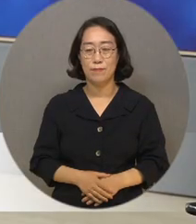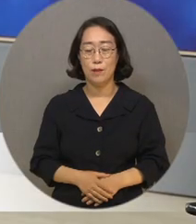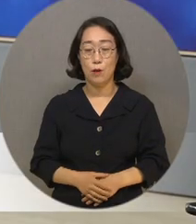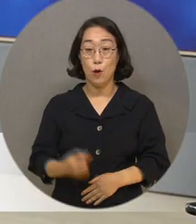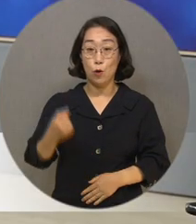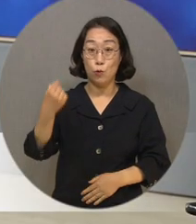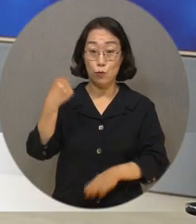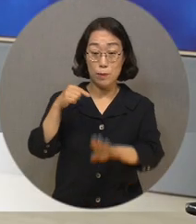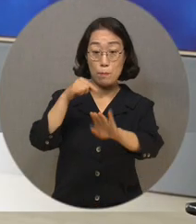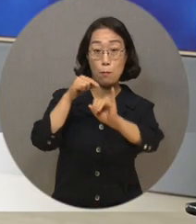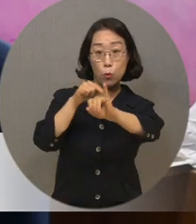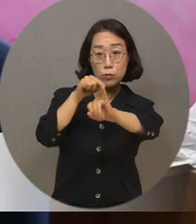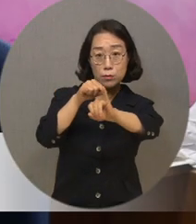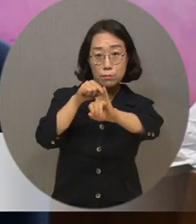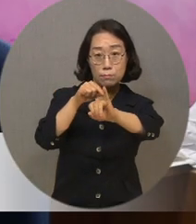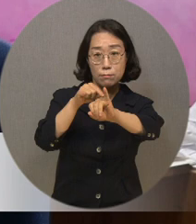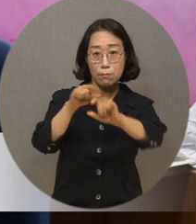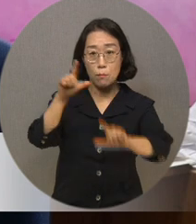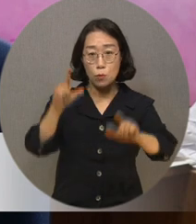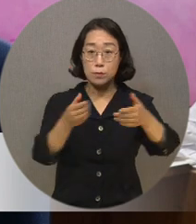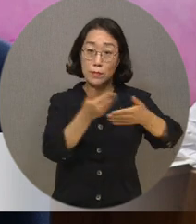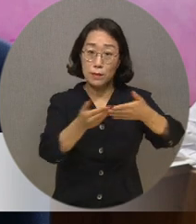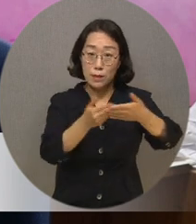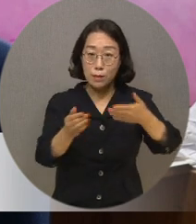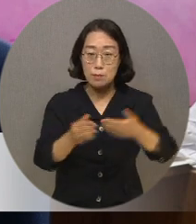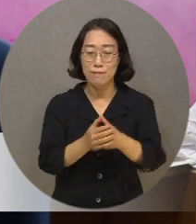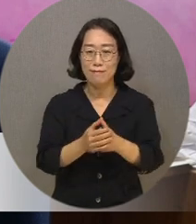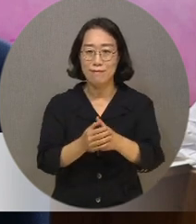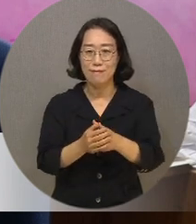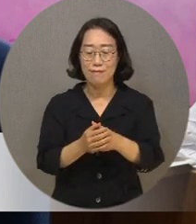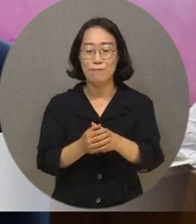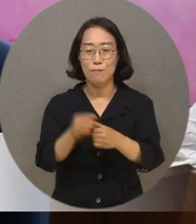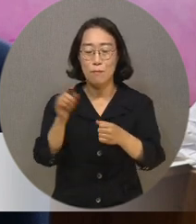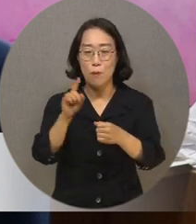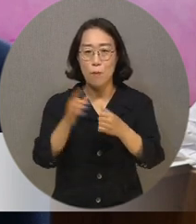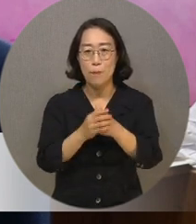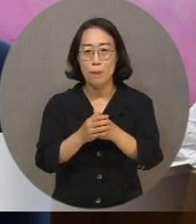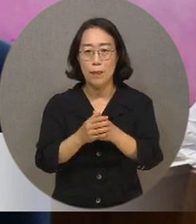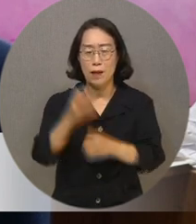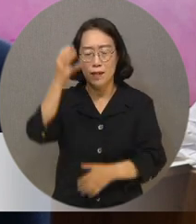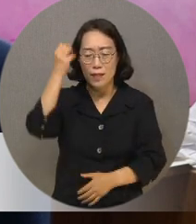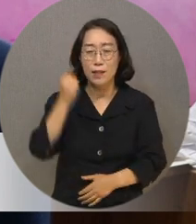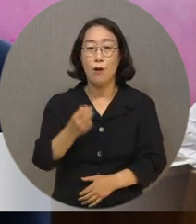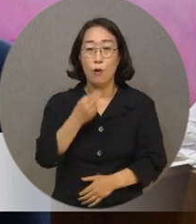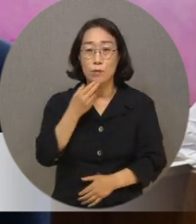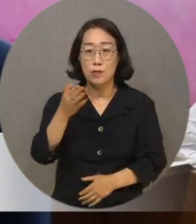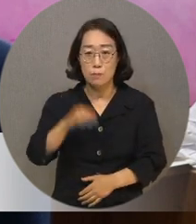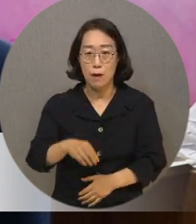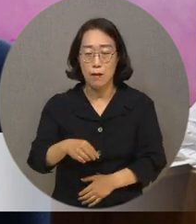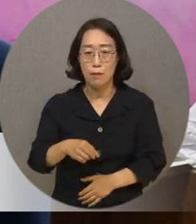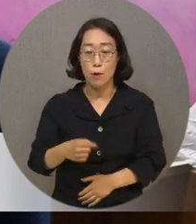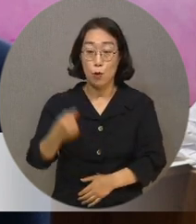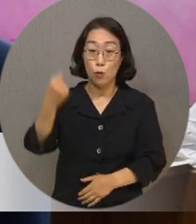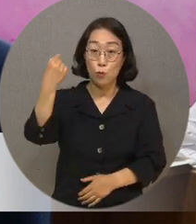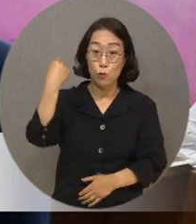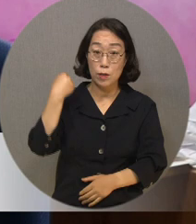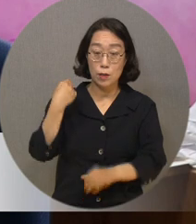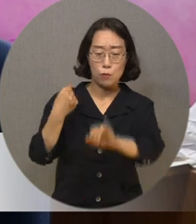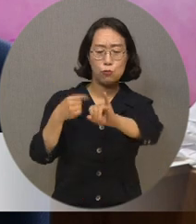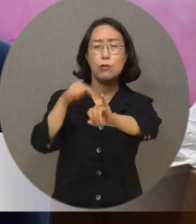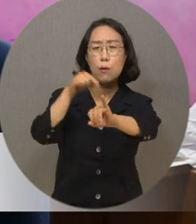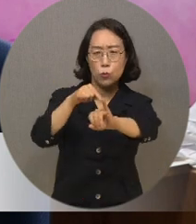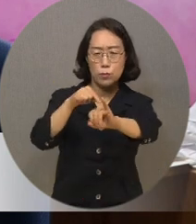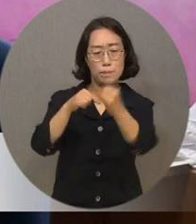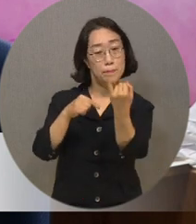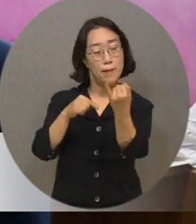뒷모습 작품을 시작한 건 간단한 건데요. 저희가 이렇게 기억하지 않지만 저희 뒷모습에 진실이